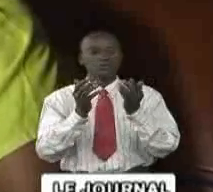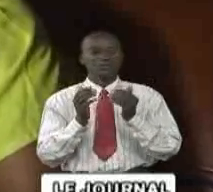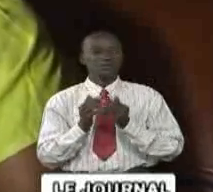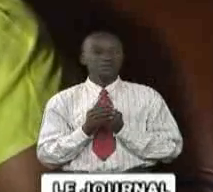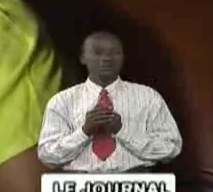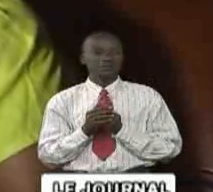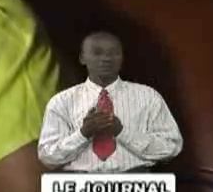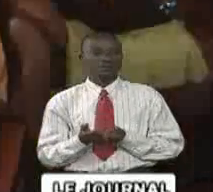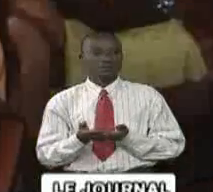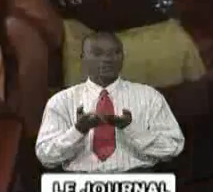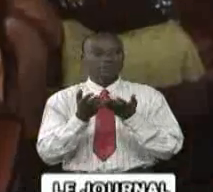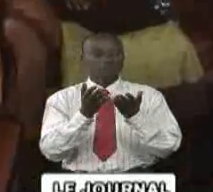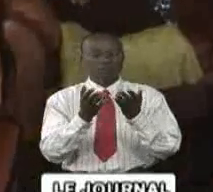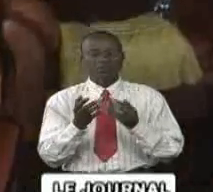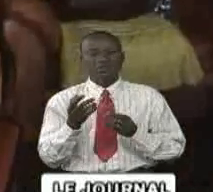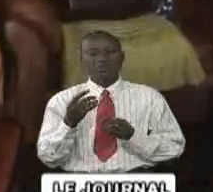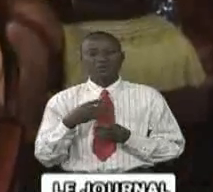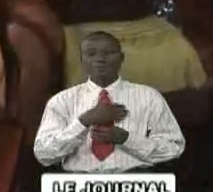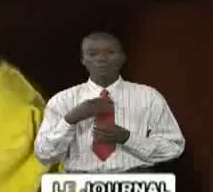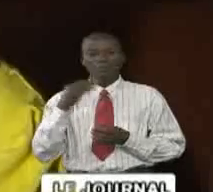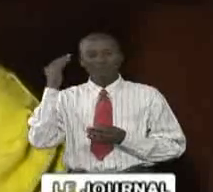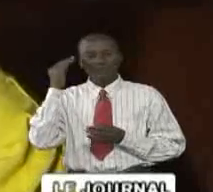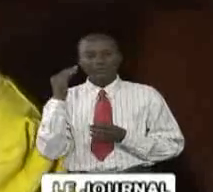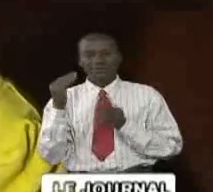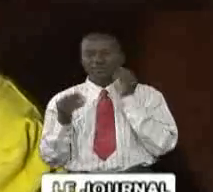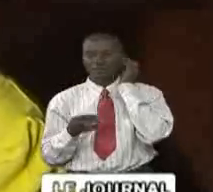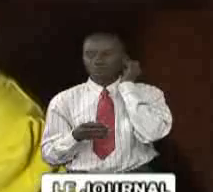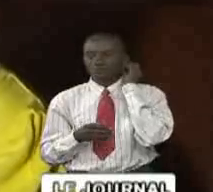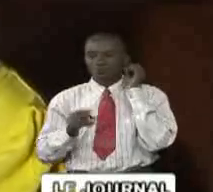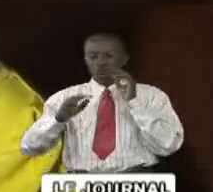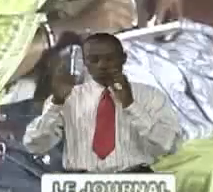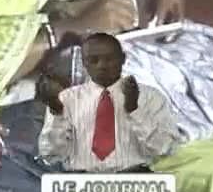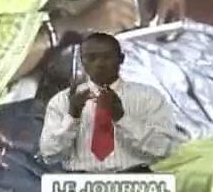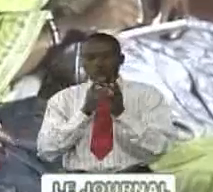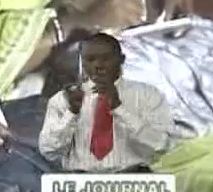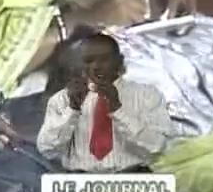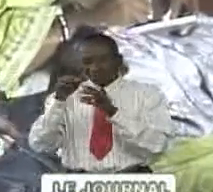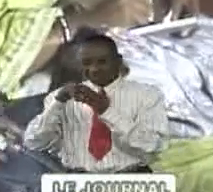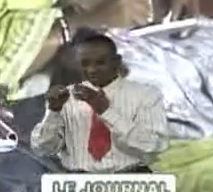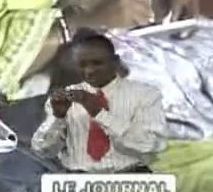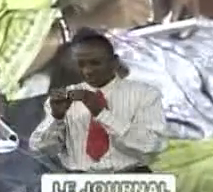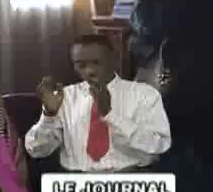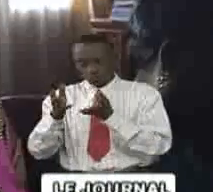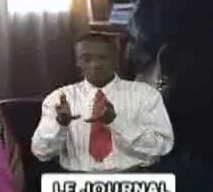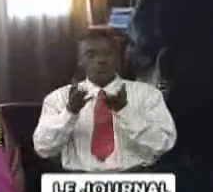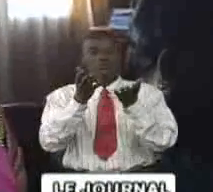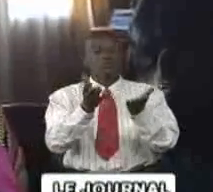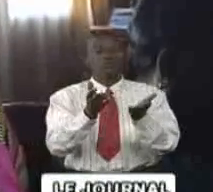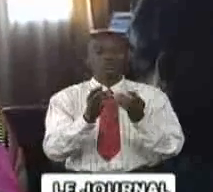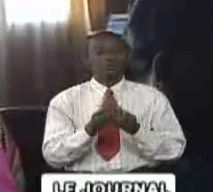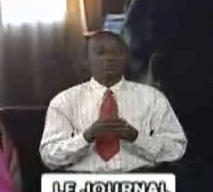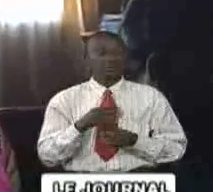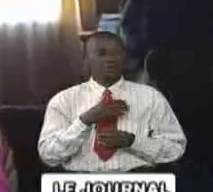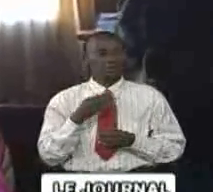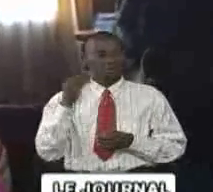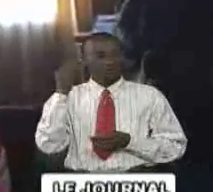de 2 jours sur les dialogues de femmes pour la paix. Parmi les recommandations de cet atelier, il y a l'instauration du dialogue inclusif national